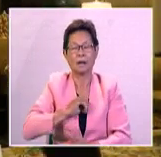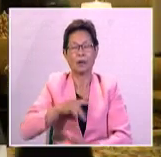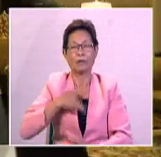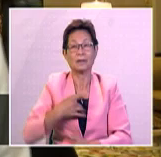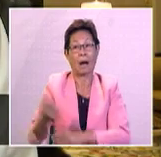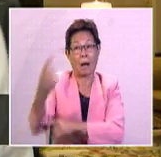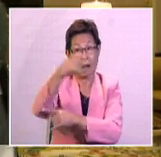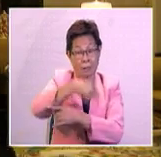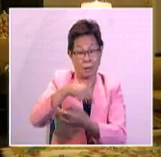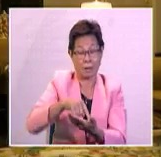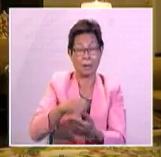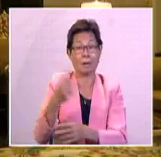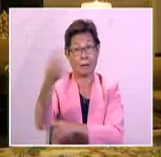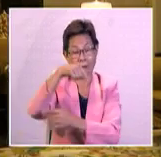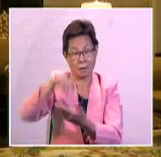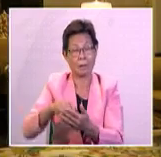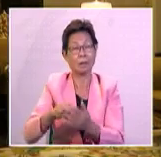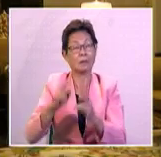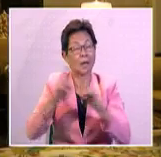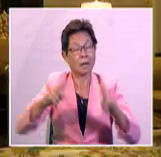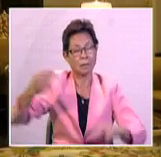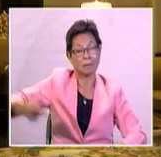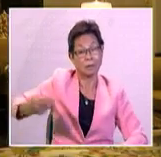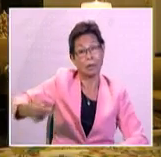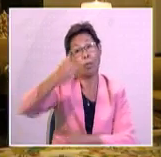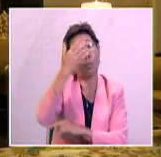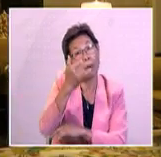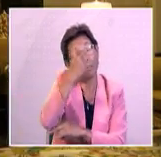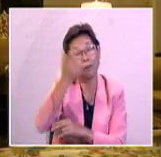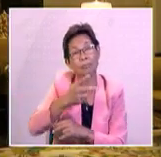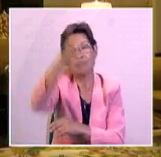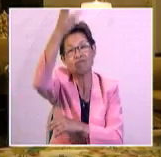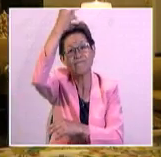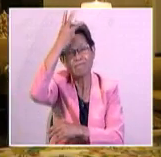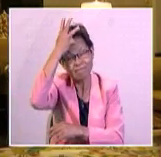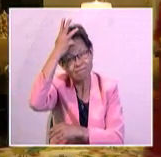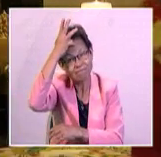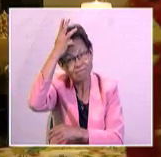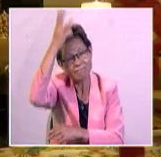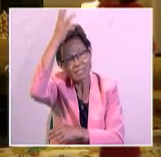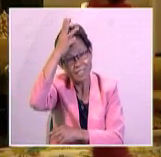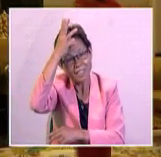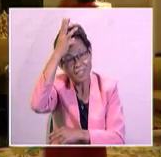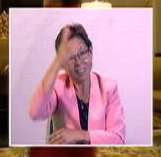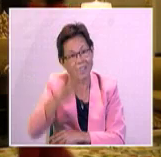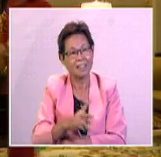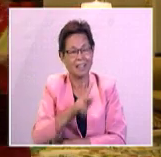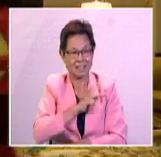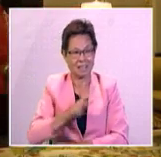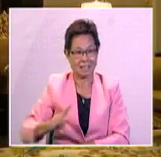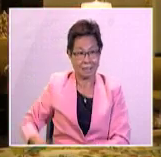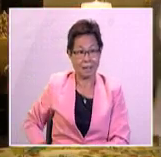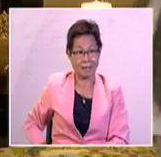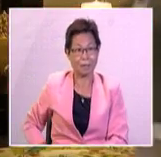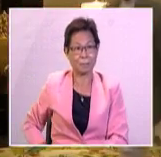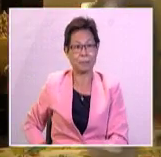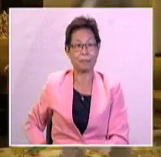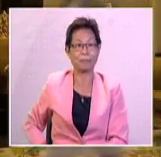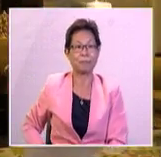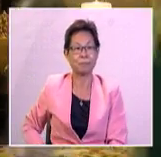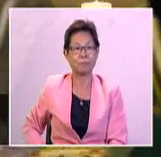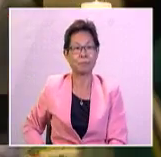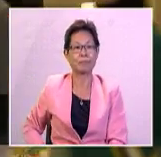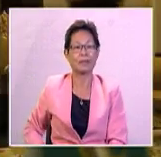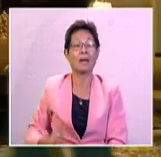ini adalah satu hari yang sangat bersejarah kerana pertabalan duduk ke bawah Duli Yang Maha Mulia Seri Paduka Yang di-Pertuan